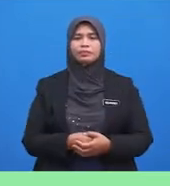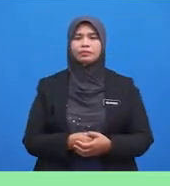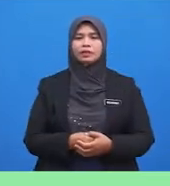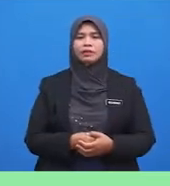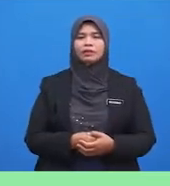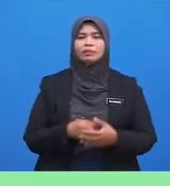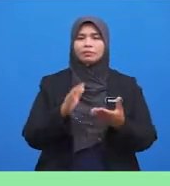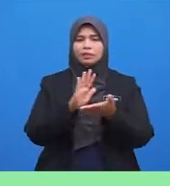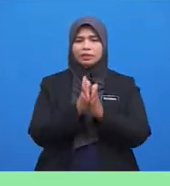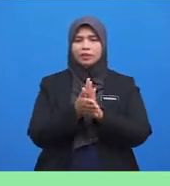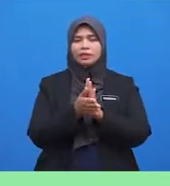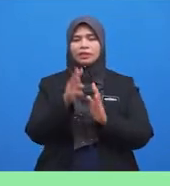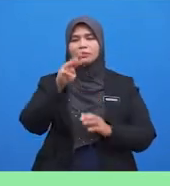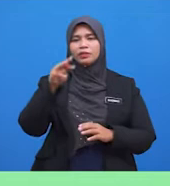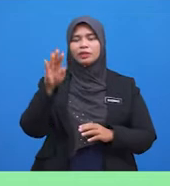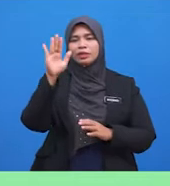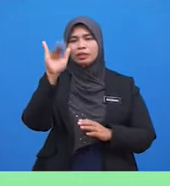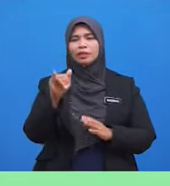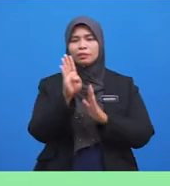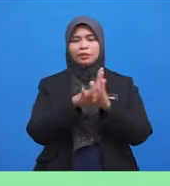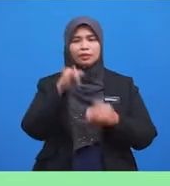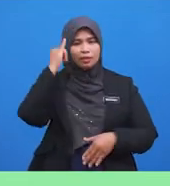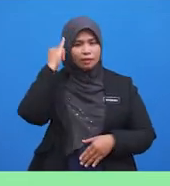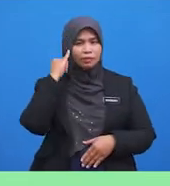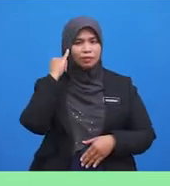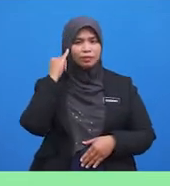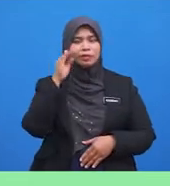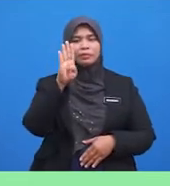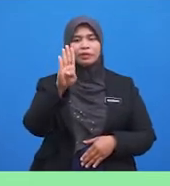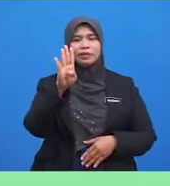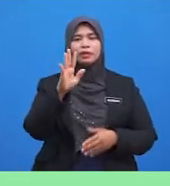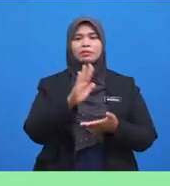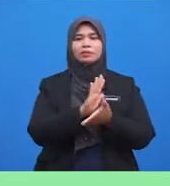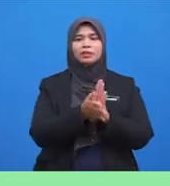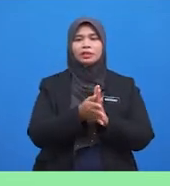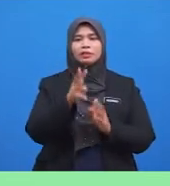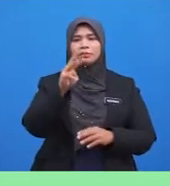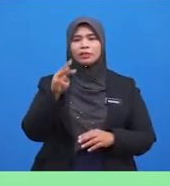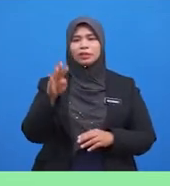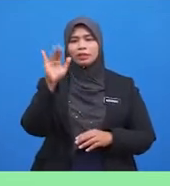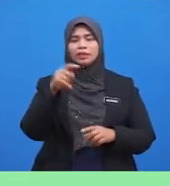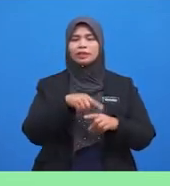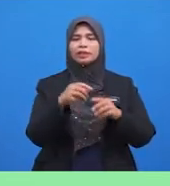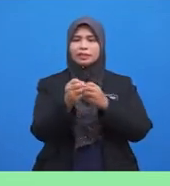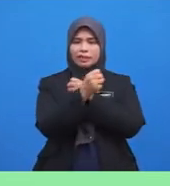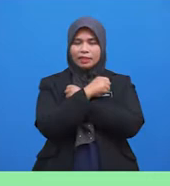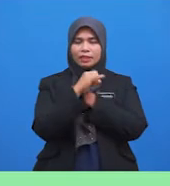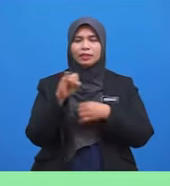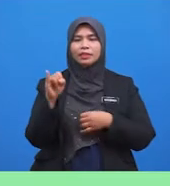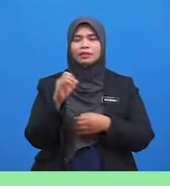A. Menjadi murid yang berilmu. B. Menjadi murid yang